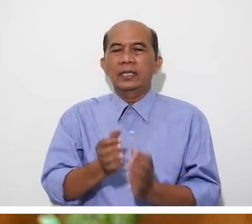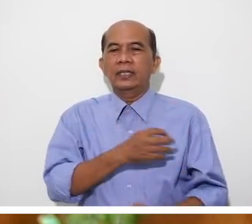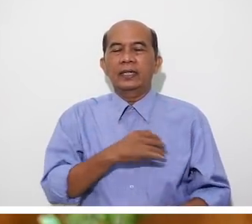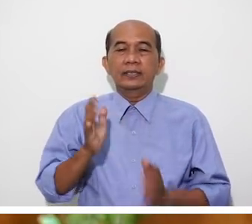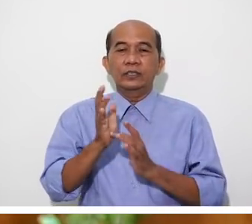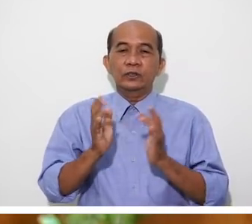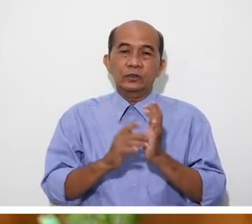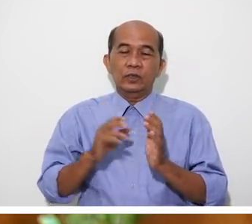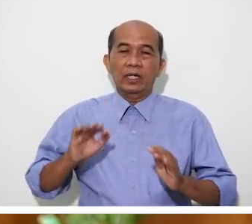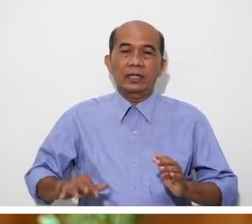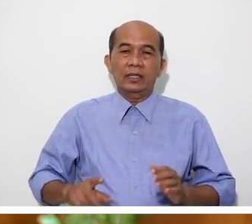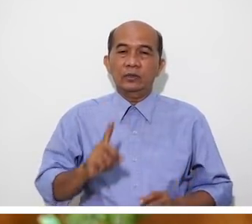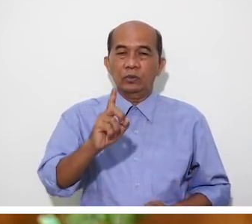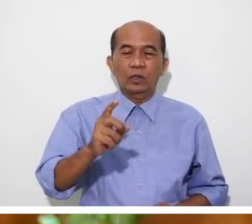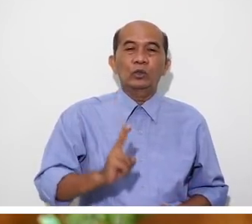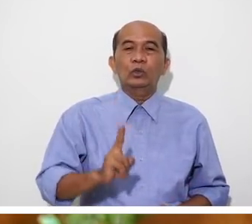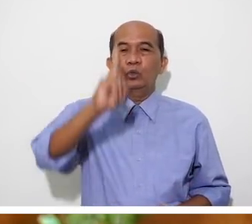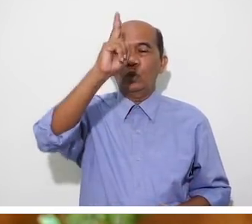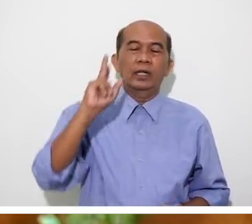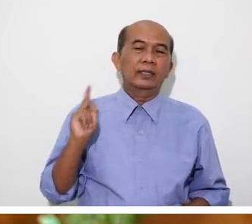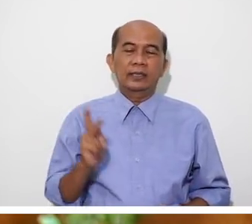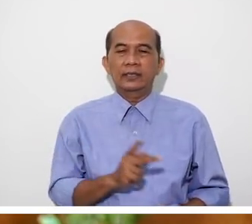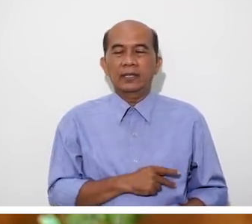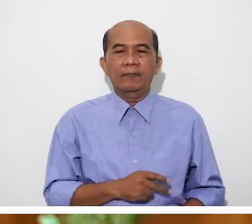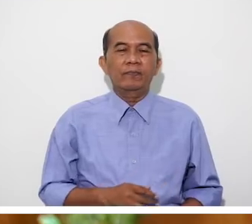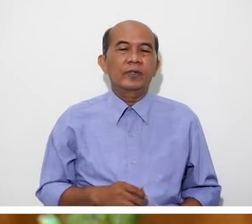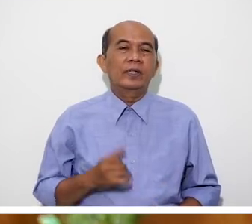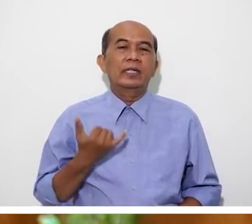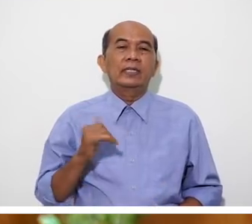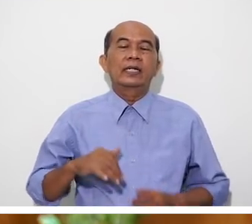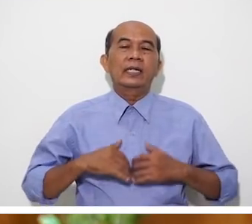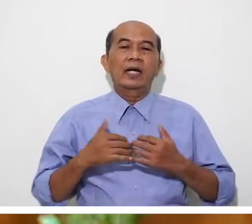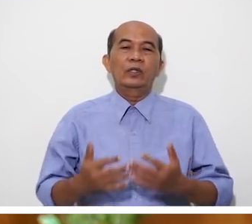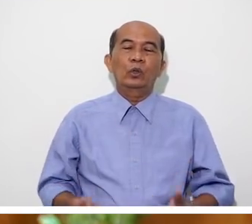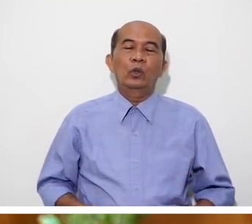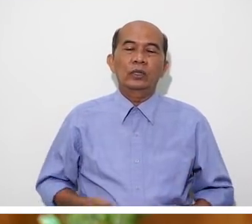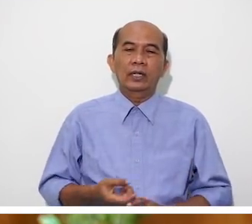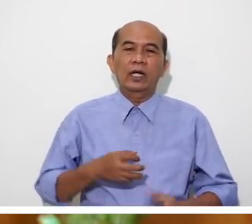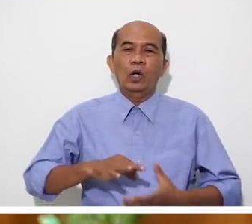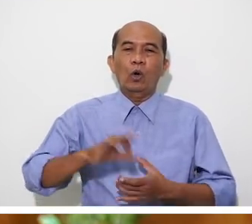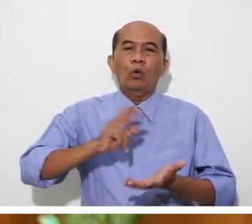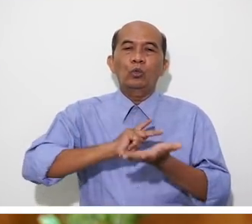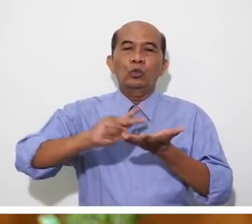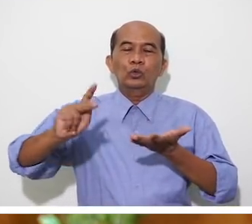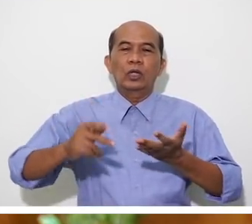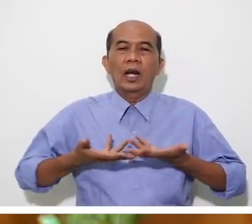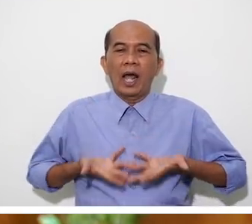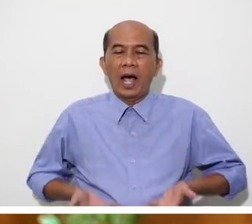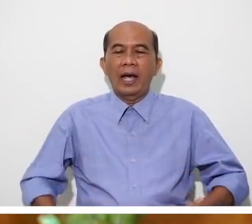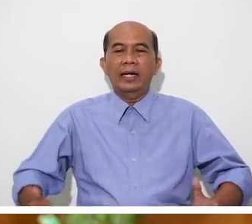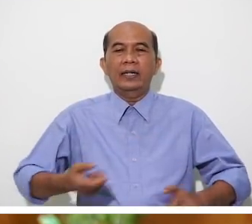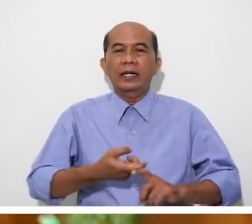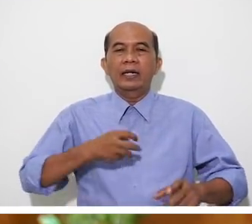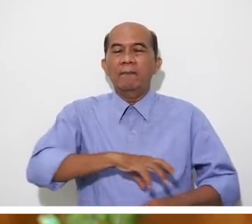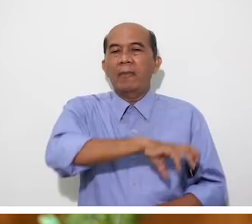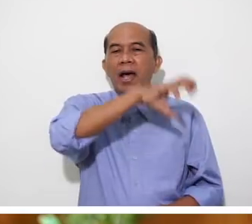Yesus Kristus anaknya yang tunggal, Tuhan kita yang dikandung daripada Roh Kudus, lahir